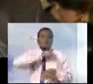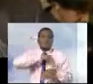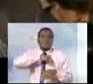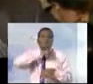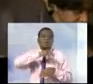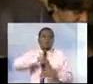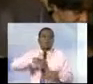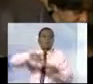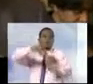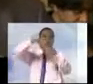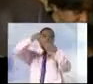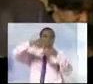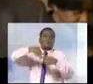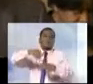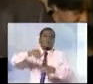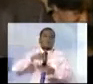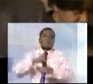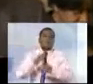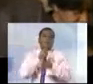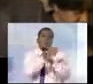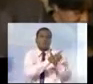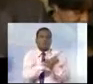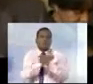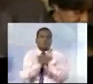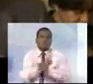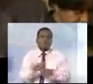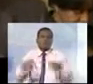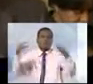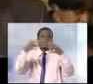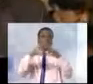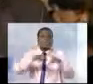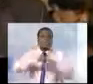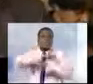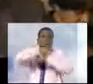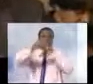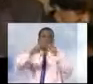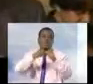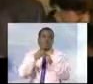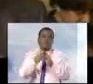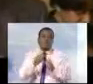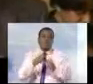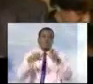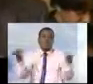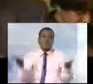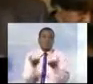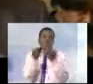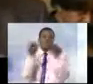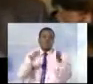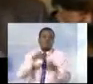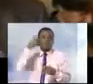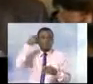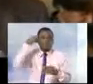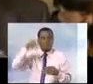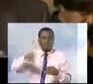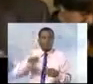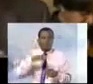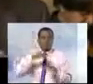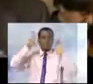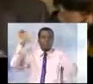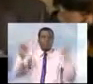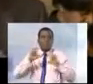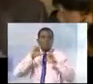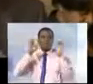essentielle de sauvegarde de la cohésion sociale alors qu'ici je crois que c'est une manifestation